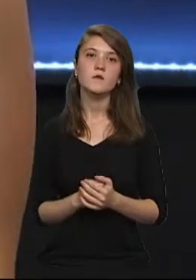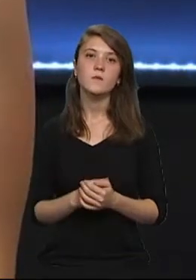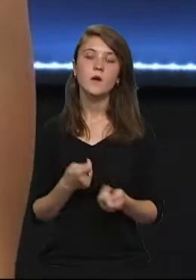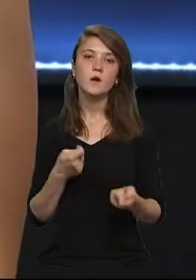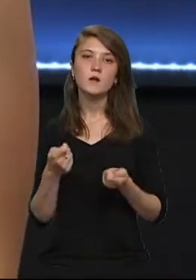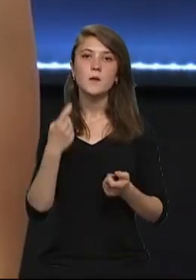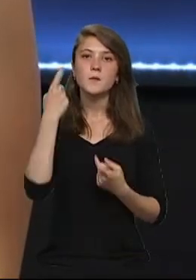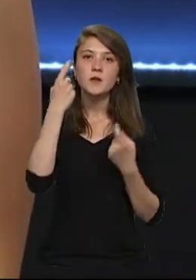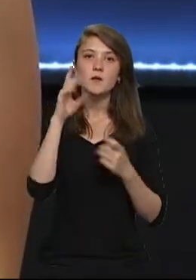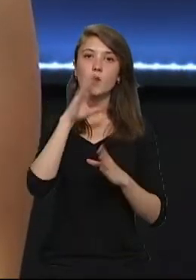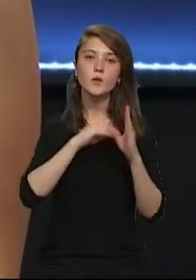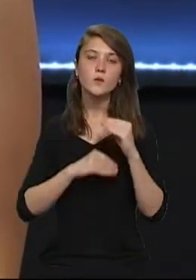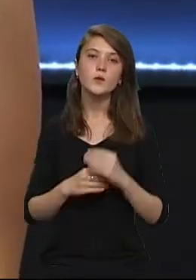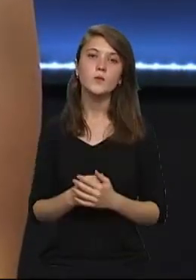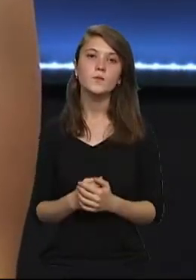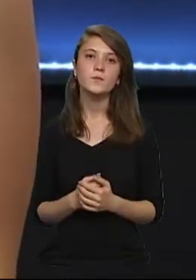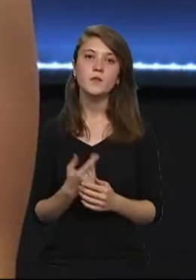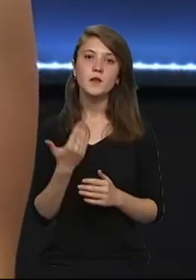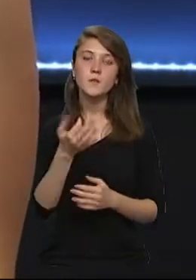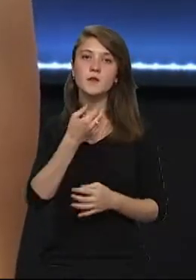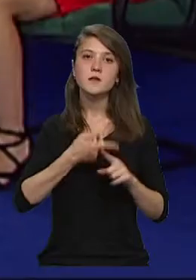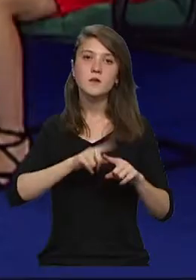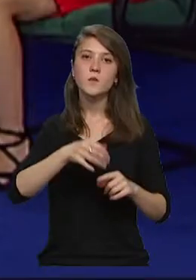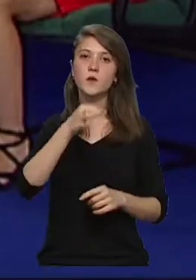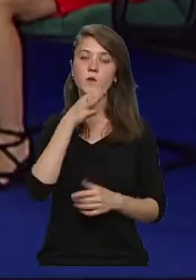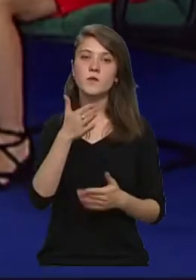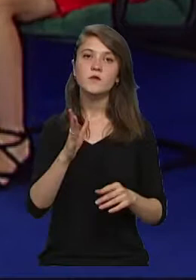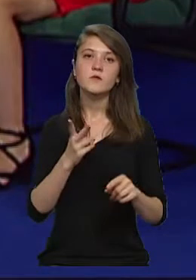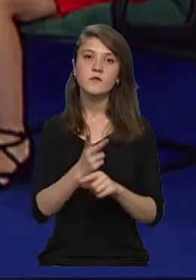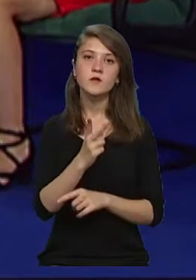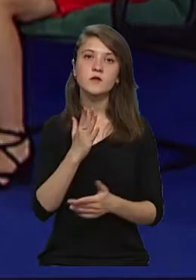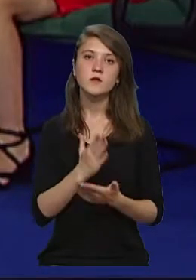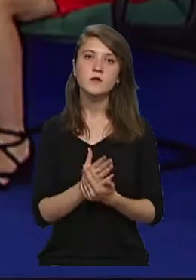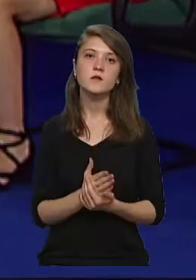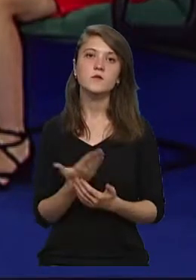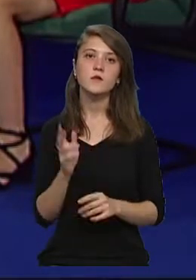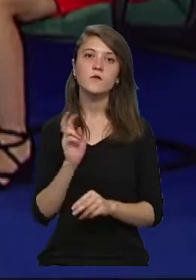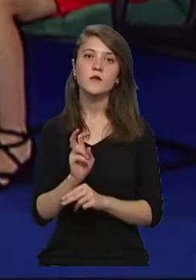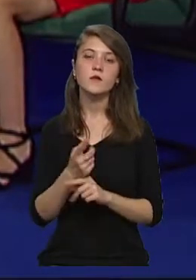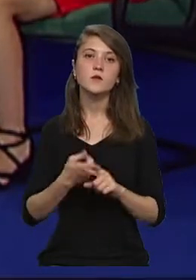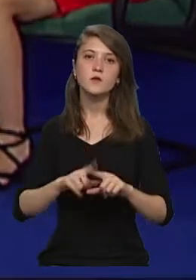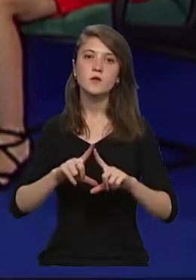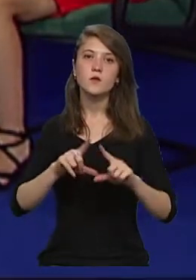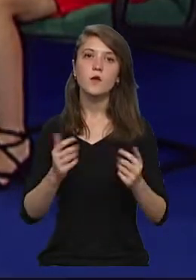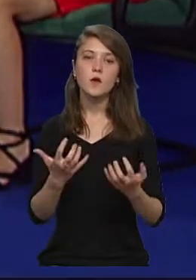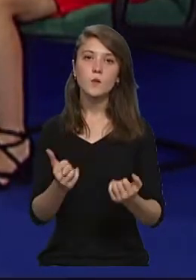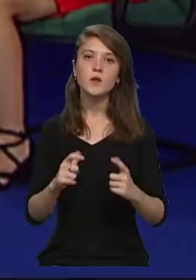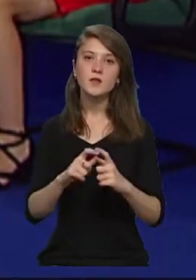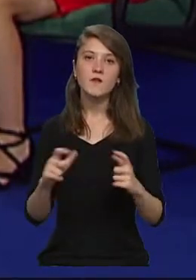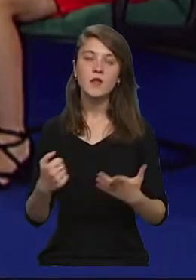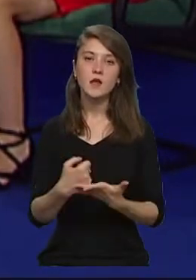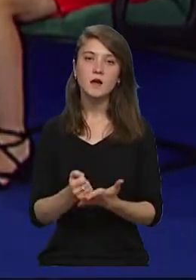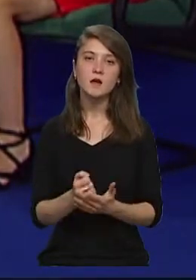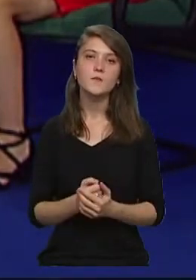мистецтво, психологія успіху. Тобто їм це подобається, вони вже двічі, є діти, які двічі вже відвідували цю школу, отримували сертифікат.